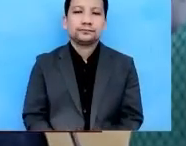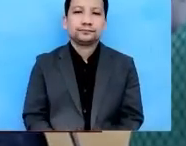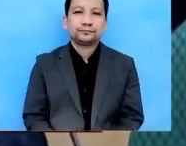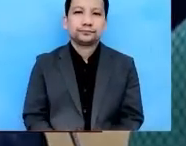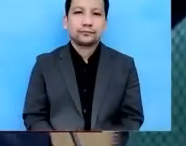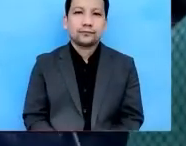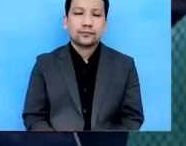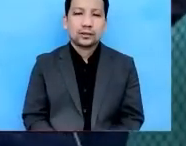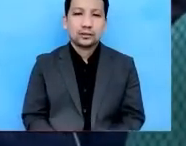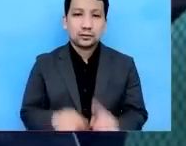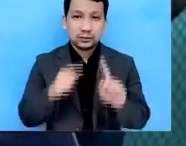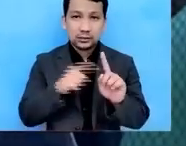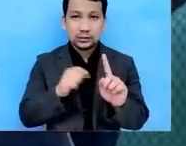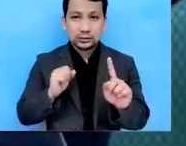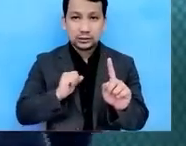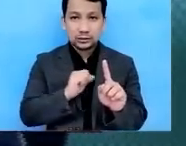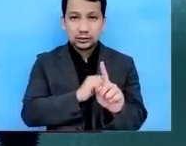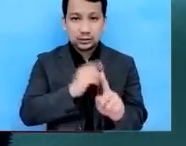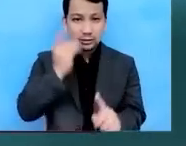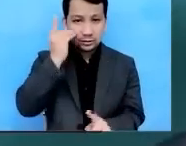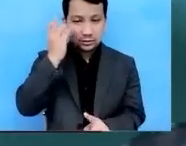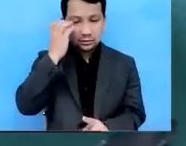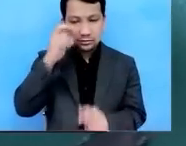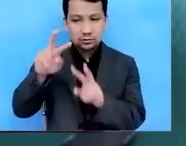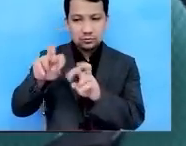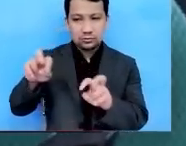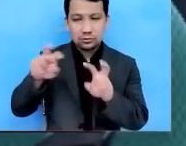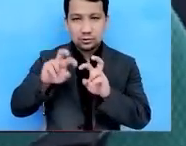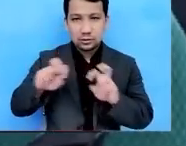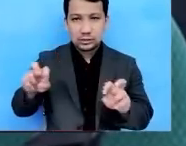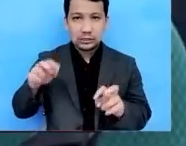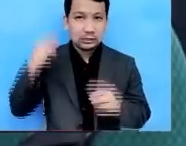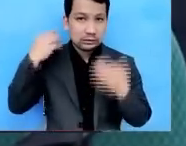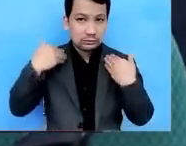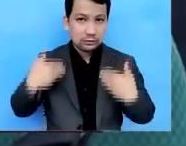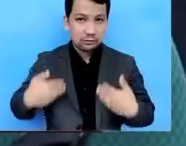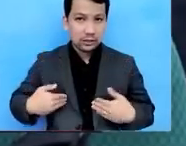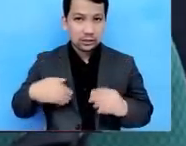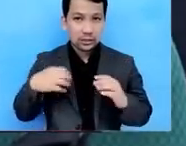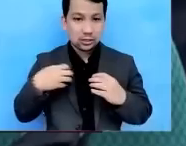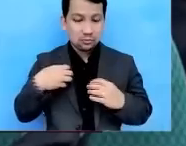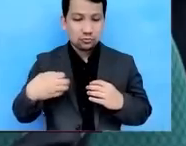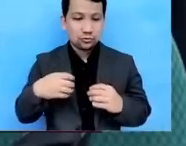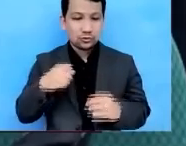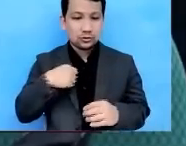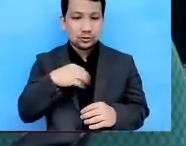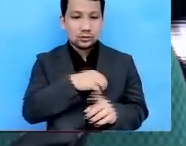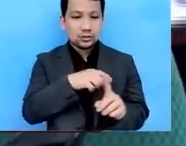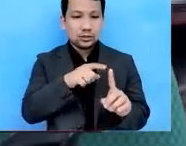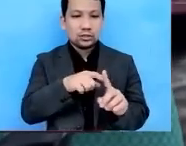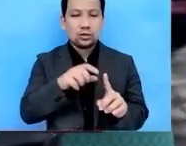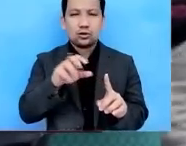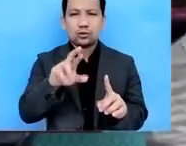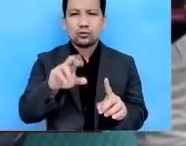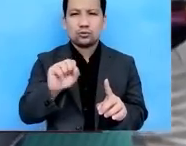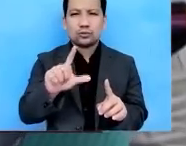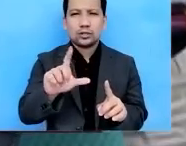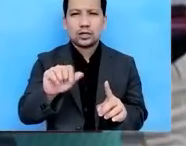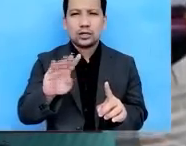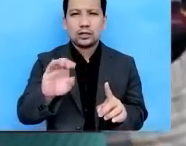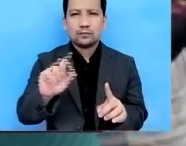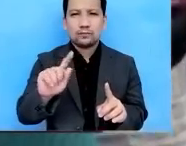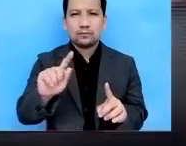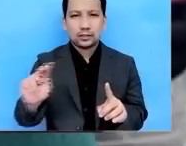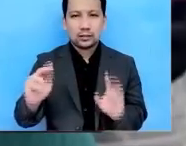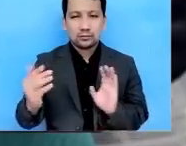Mismong si Senador Bato de la Rosa ang nag-inspeksyon sa mga peklat sa katawan ni Police Staff Sergeant Noel Alabata nang humarap siya sa pagdinig sa